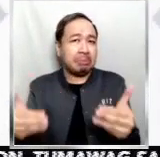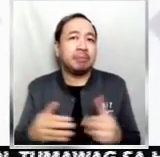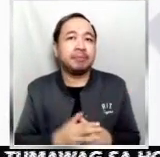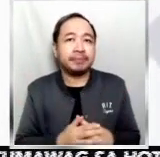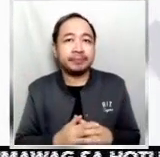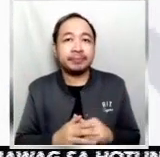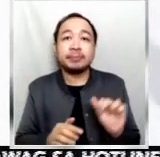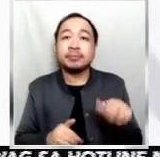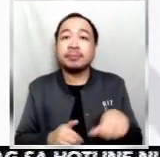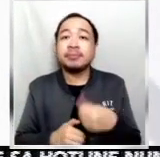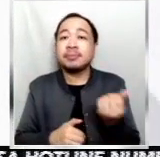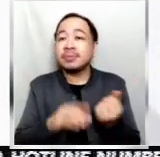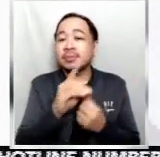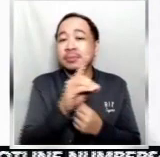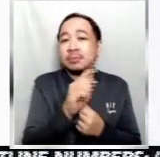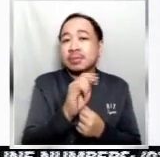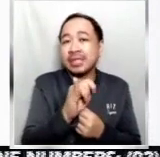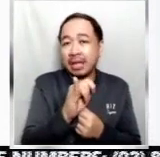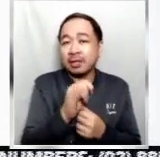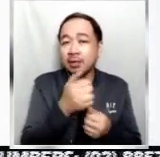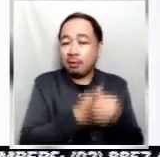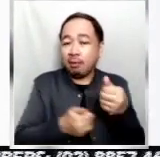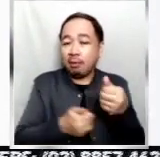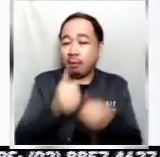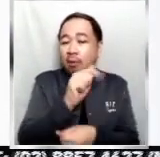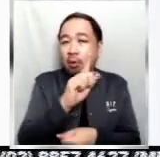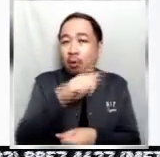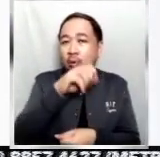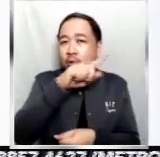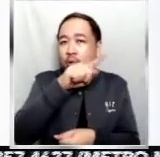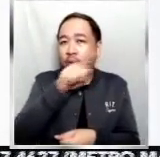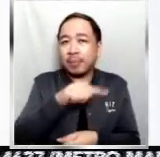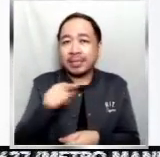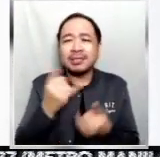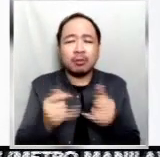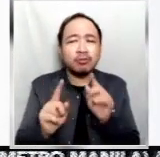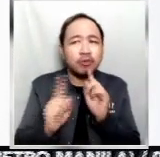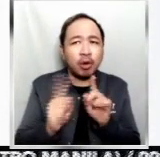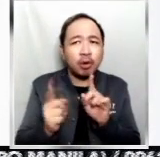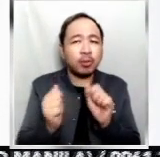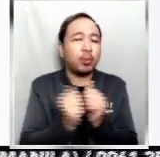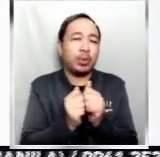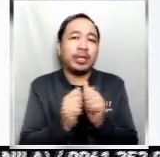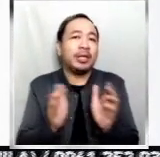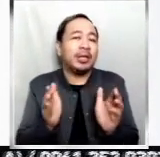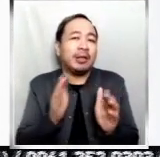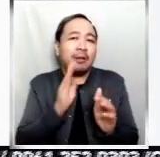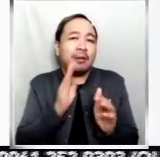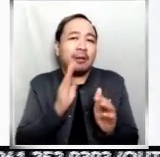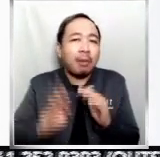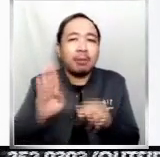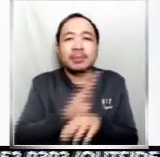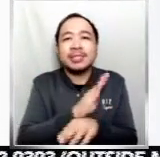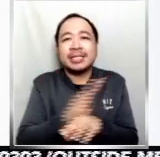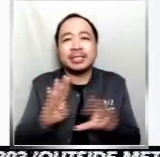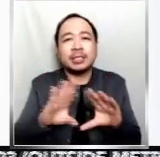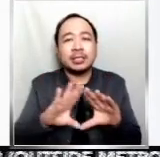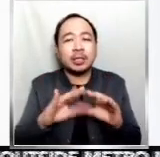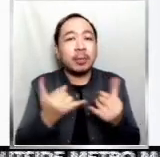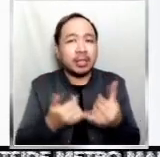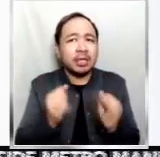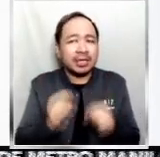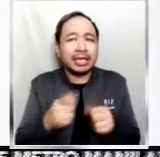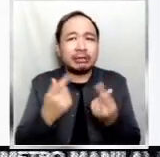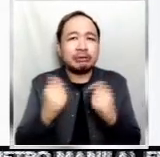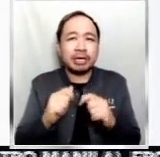Industry Secretary Ramon Lopez na kinakausap na nila ang Small Business Corporation para makagawa ng pasilidad na magpapautang ng walang